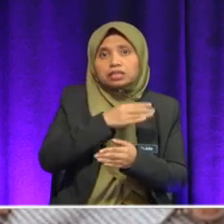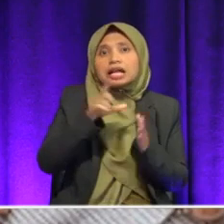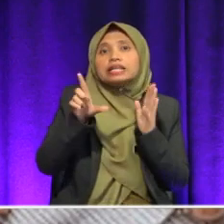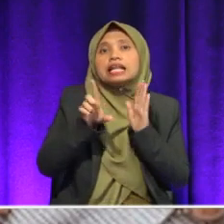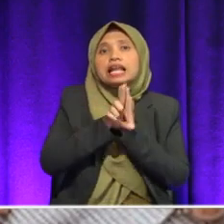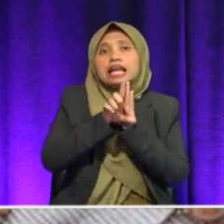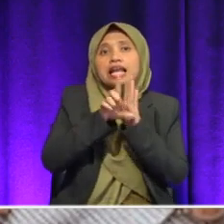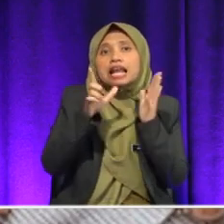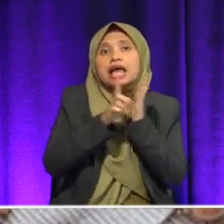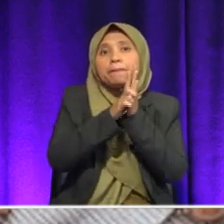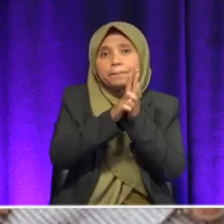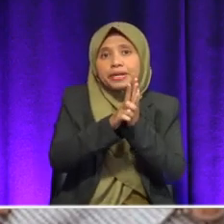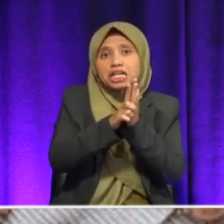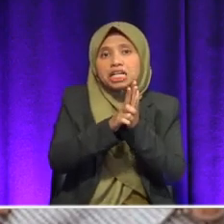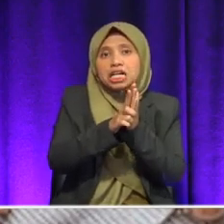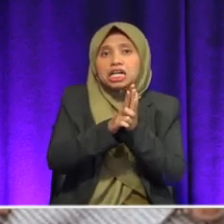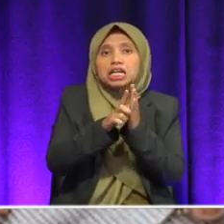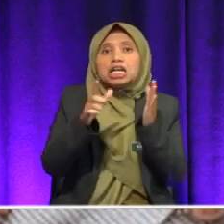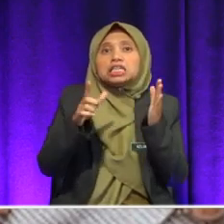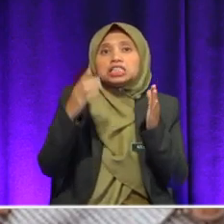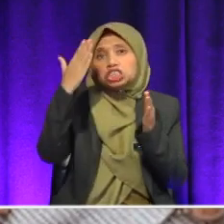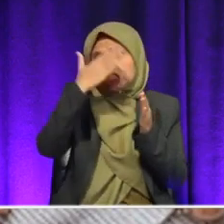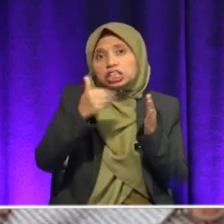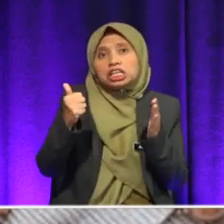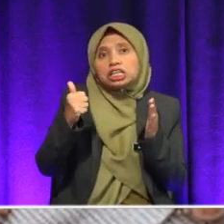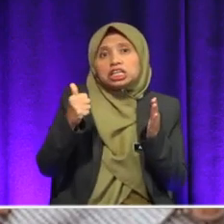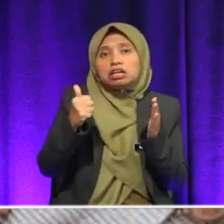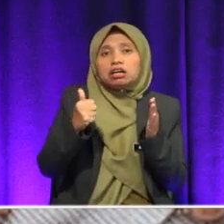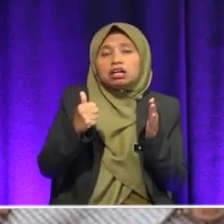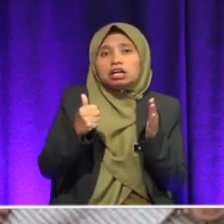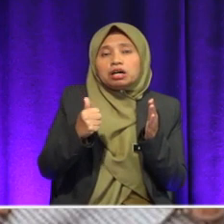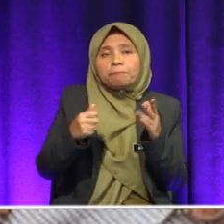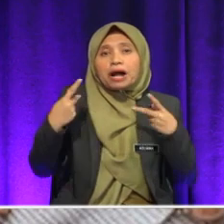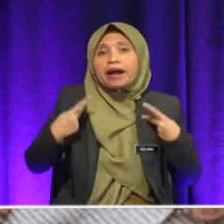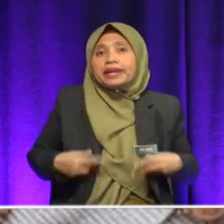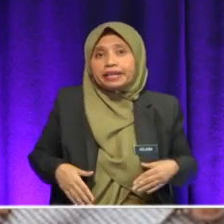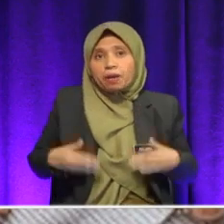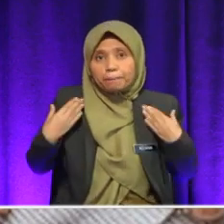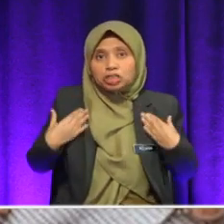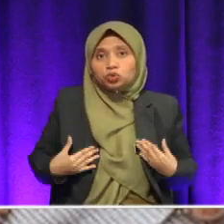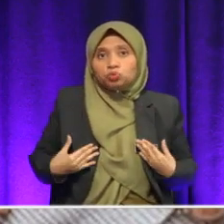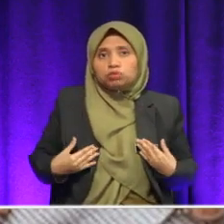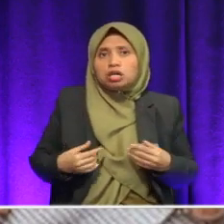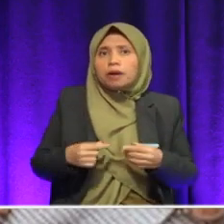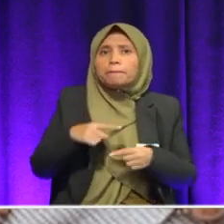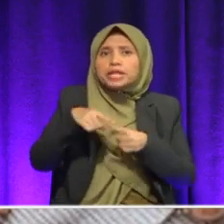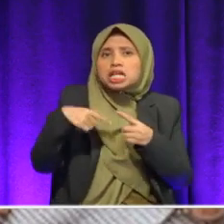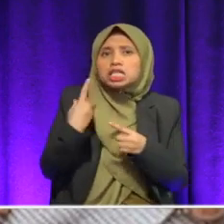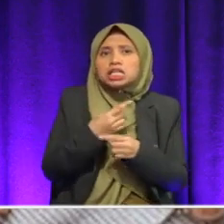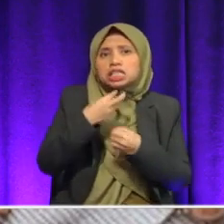tiga ciri pakaian yang ada Padaan itu yang ini Oke jadi kita mulai